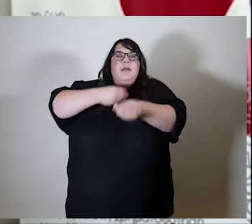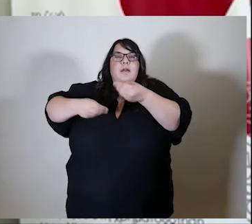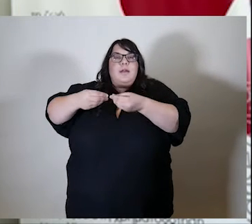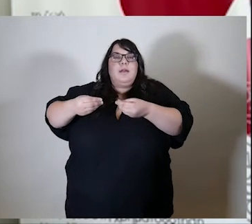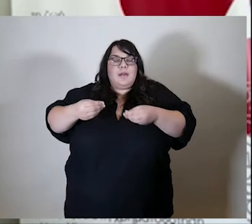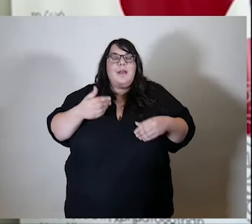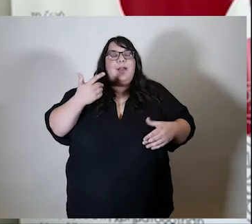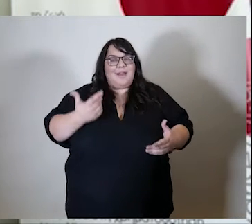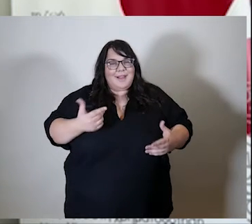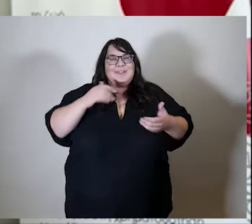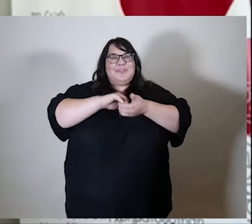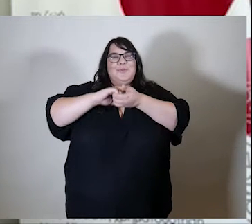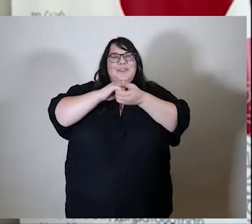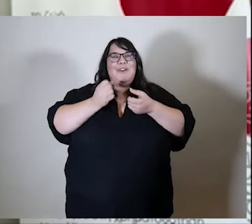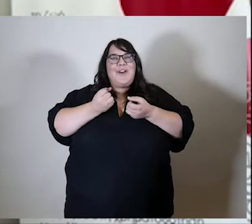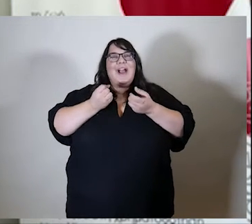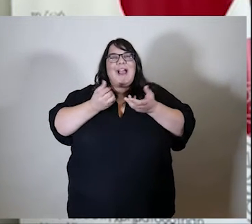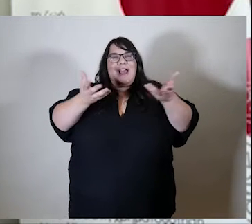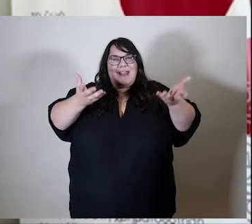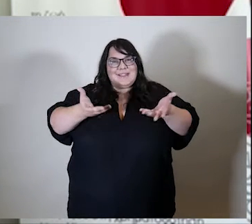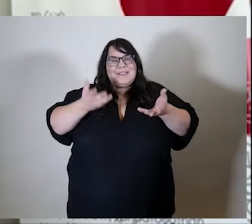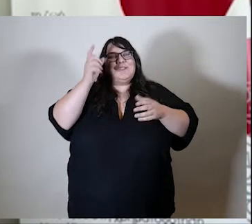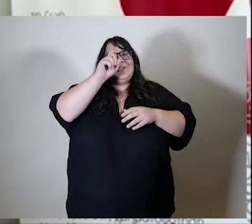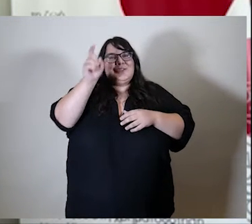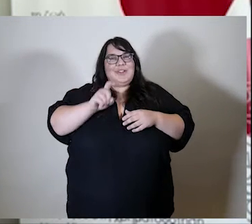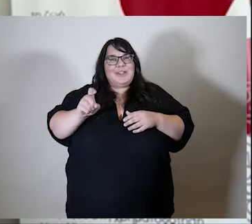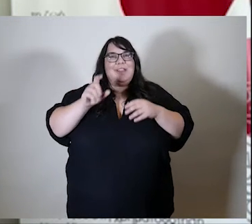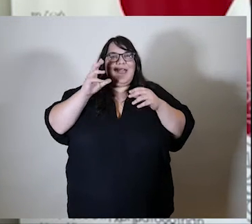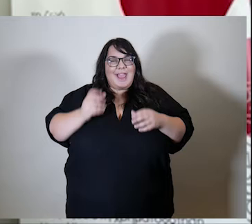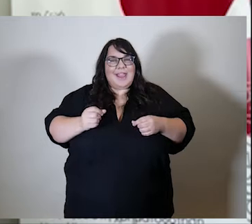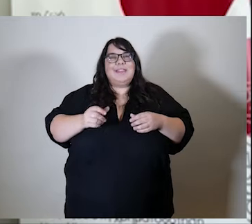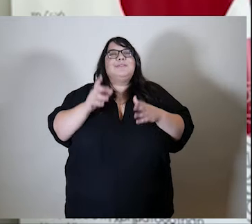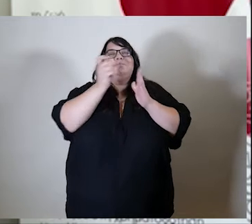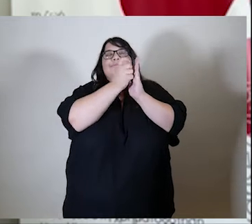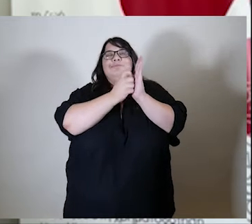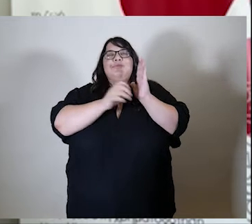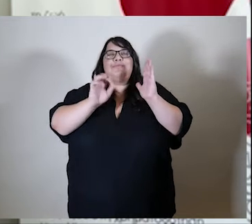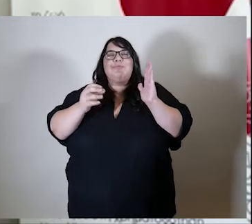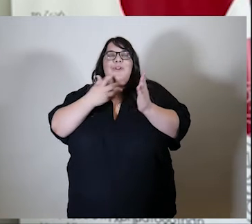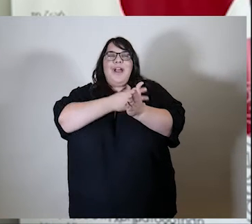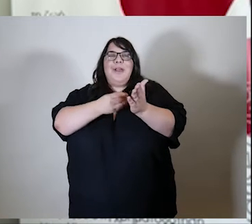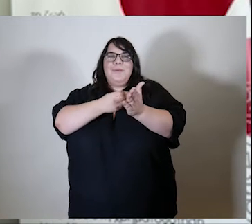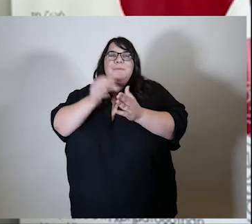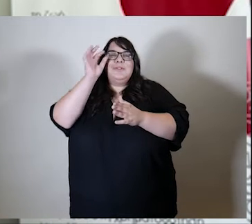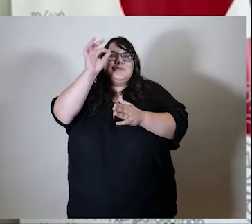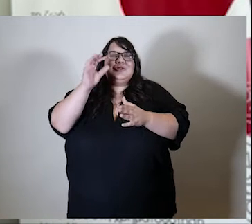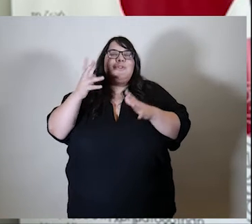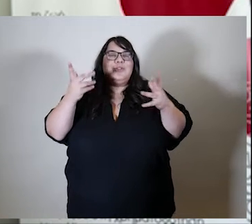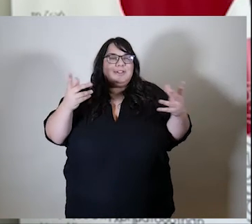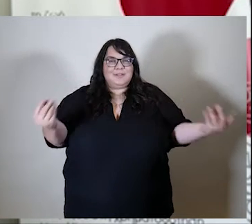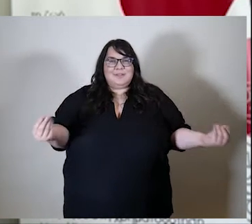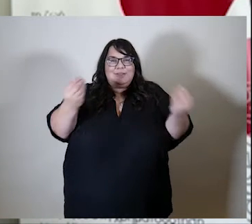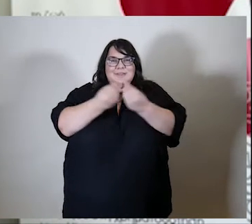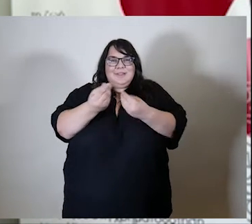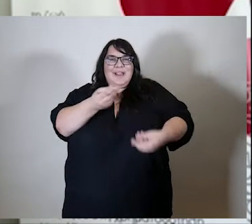συμβατό εθελοντιδότη. Έτσι λοιπόν, το Χάρη σε Ζωή εγγράφει εθελοντές στην Εθνική και την Παγκόσμια Δεξαμενή Δοτών, προκειμένου να βοηθά ασθενείς που